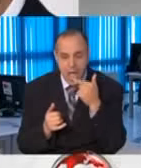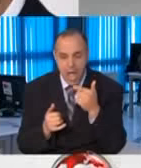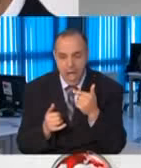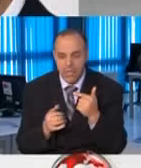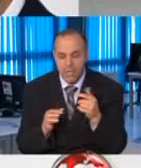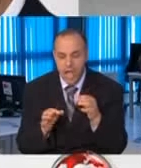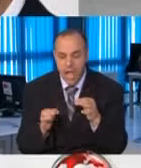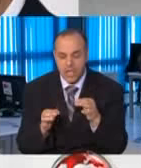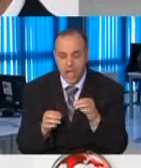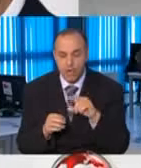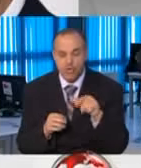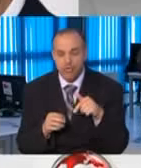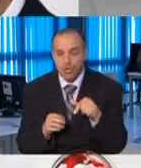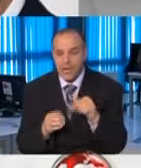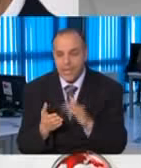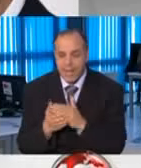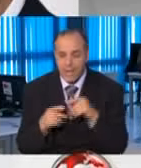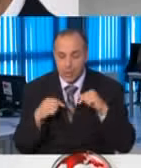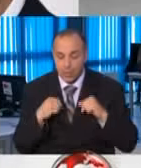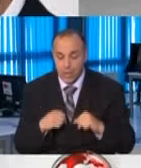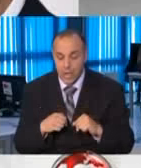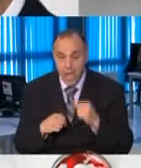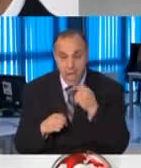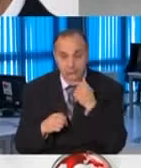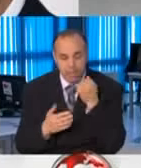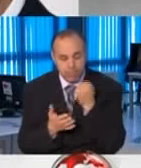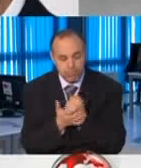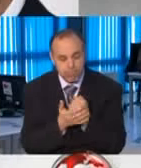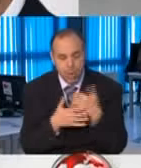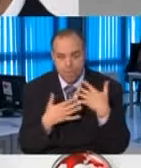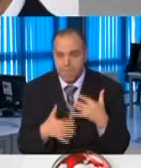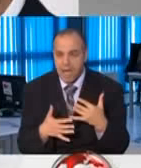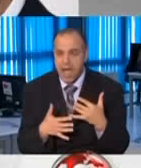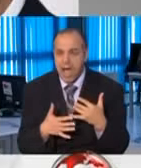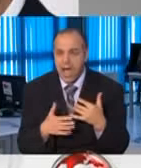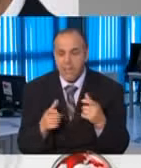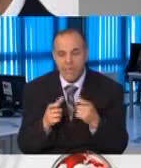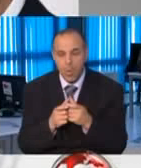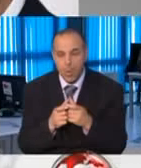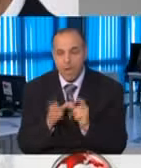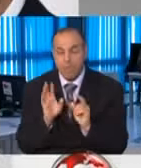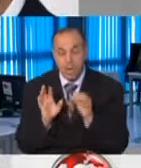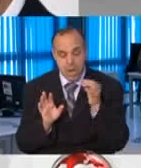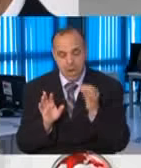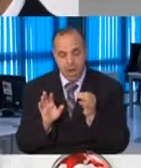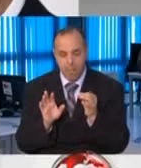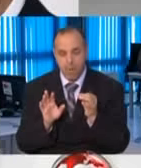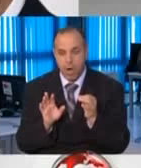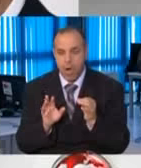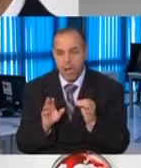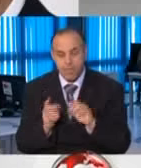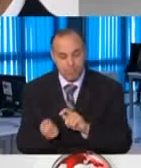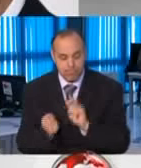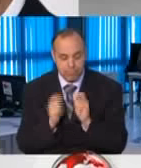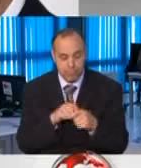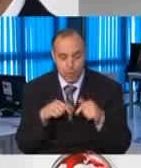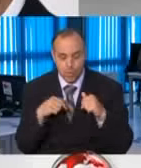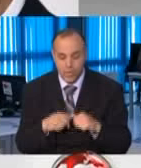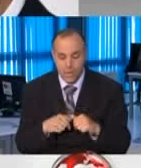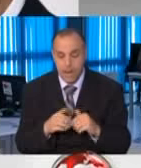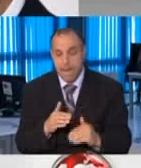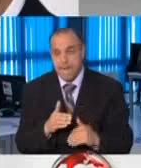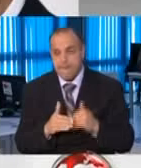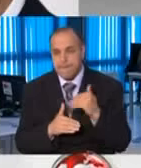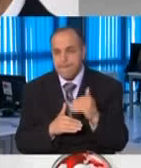مرور 10 أشهر على تشكيل الحكومة والمصادقة على ميزانية الدولة، بات من الضروري إجراء هذا التحوير الذي